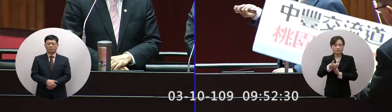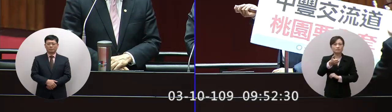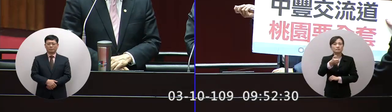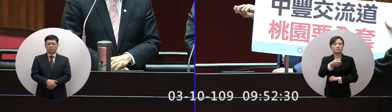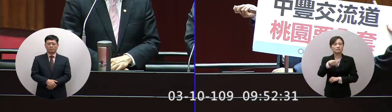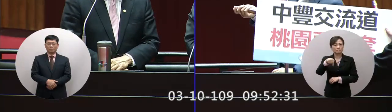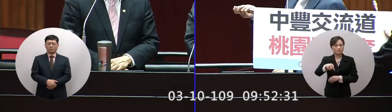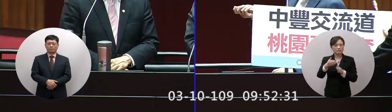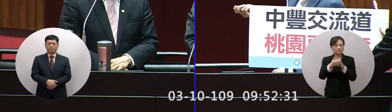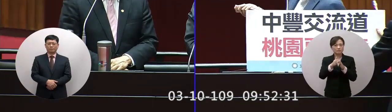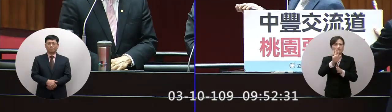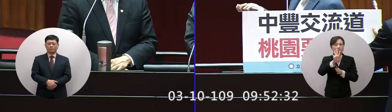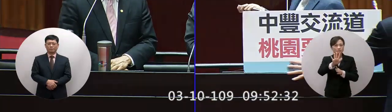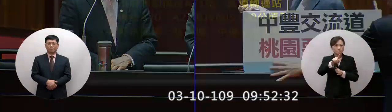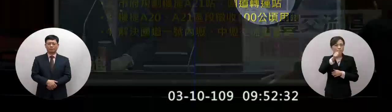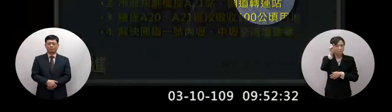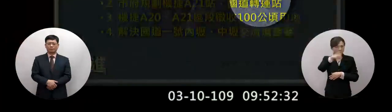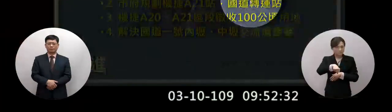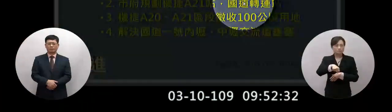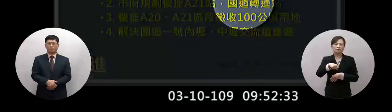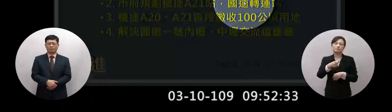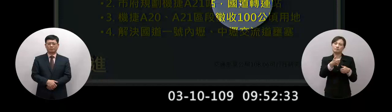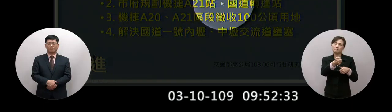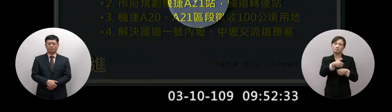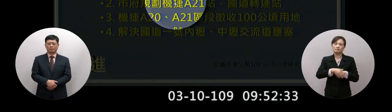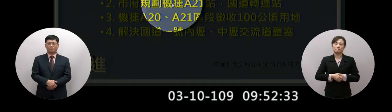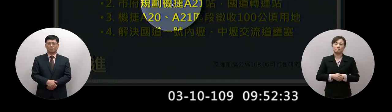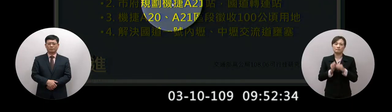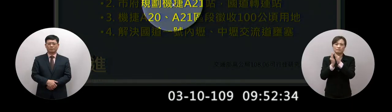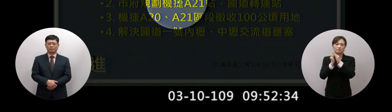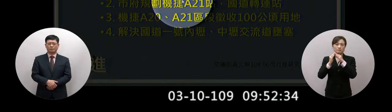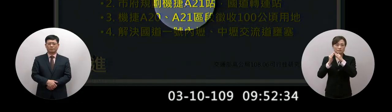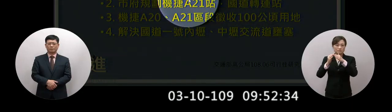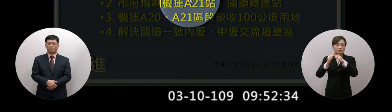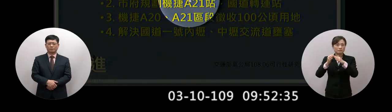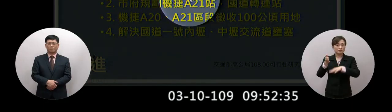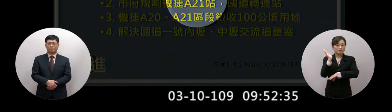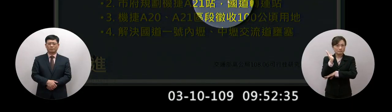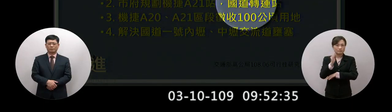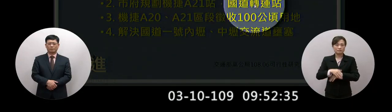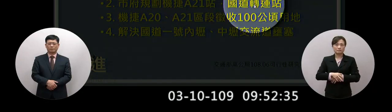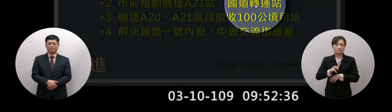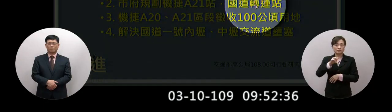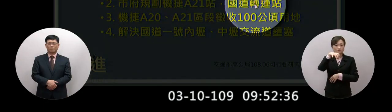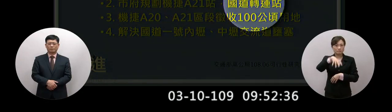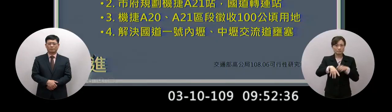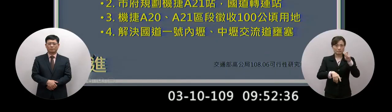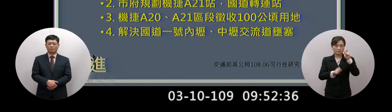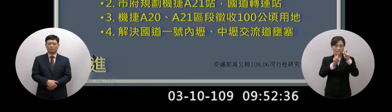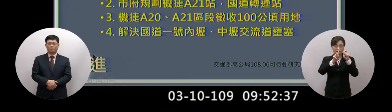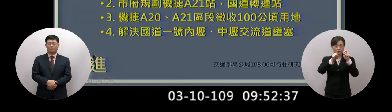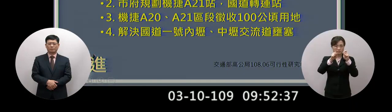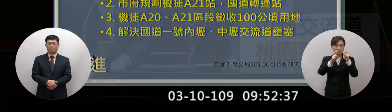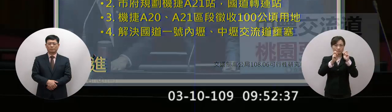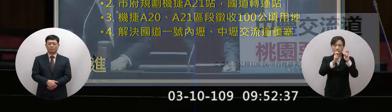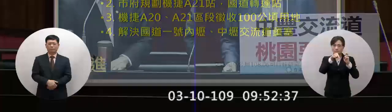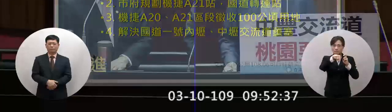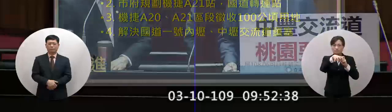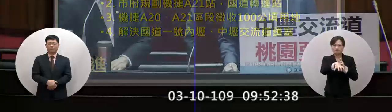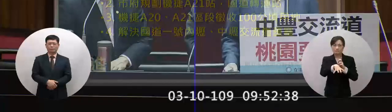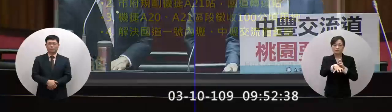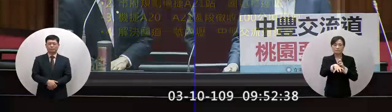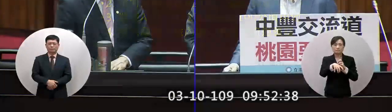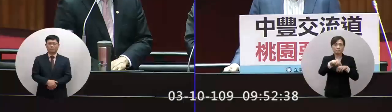求。第二个是我们桃园市政府已经在我们机场捷运 A21 站规划了国道客运